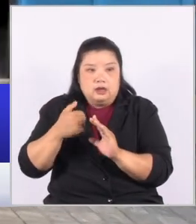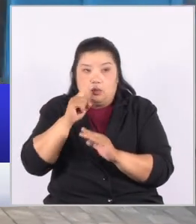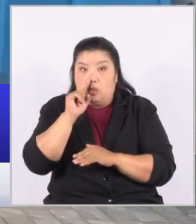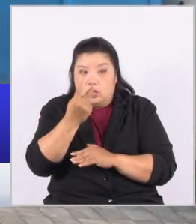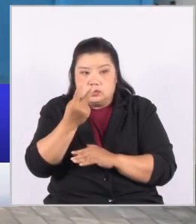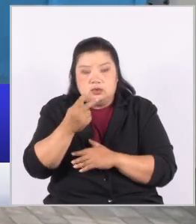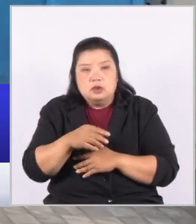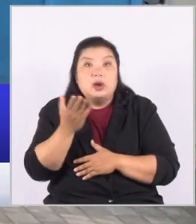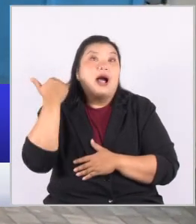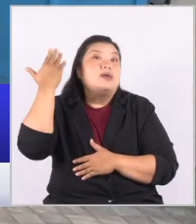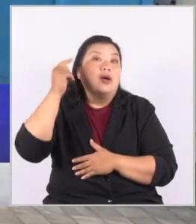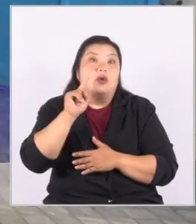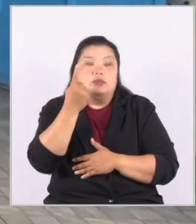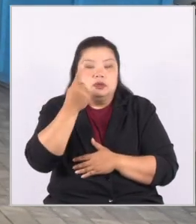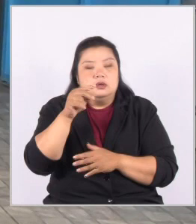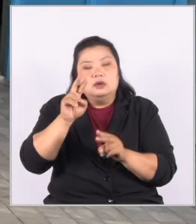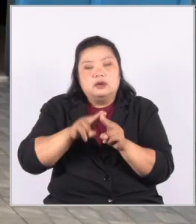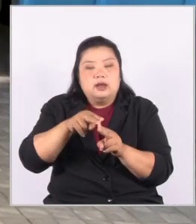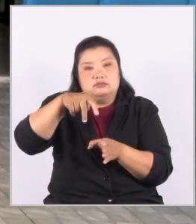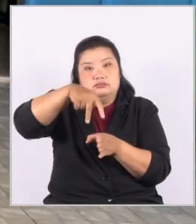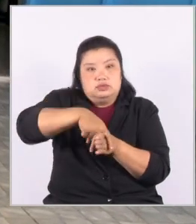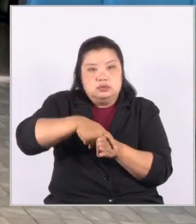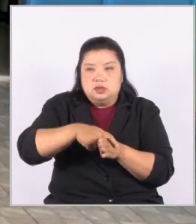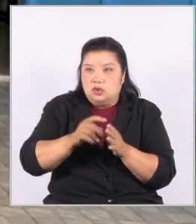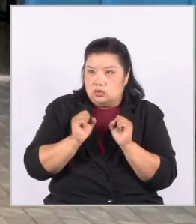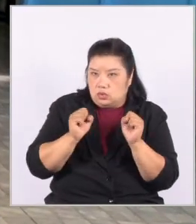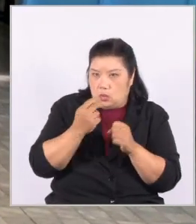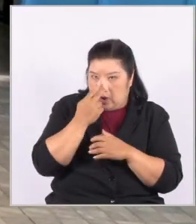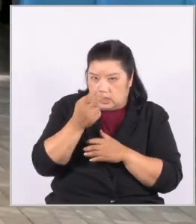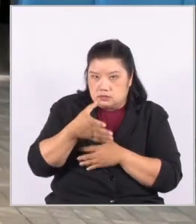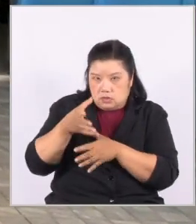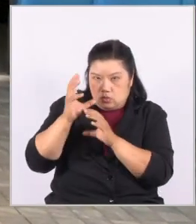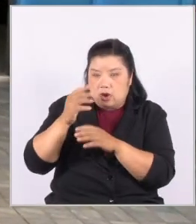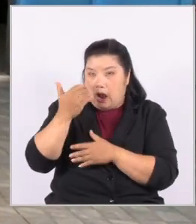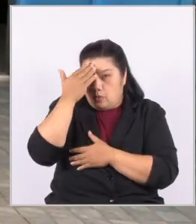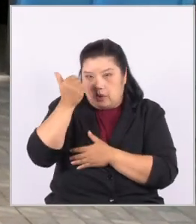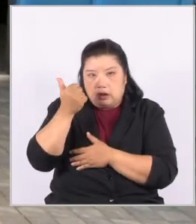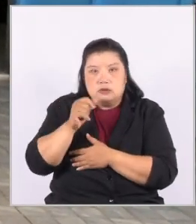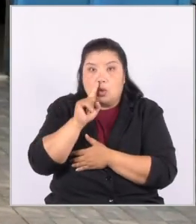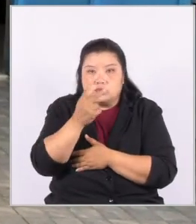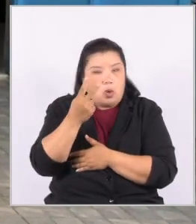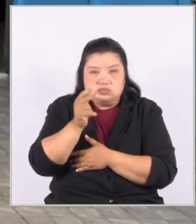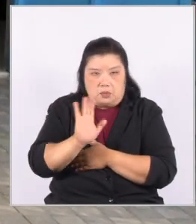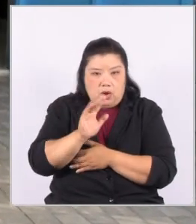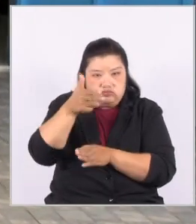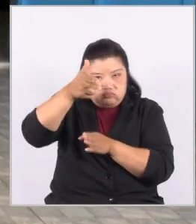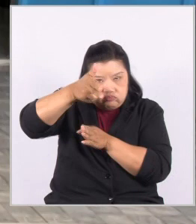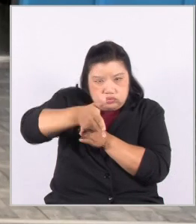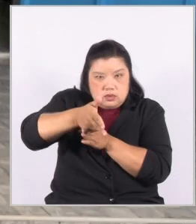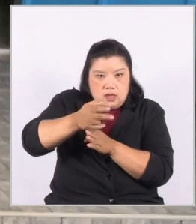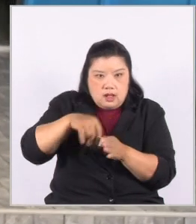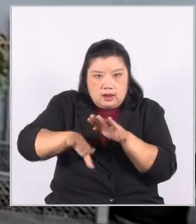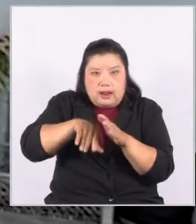่ครับ แล้วก็ทีนี้พอหลังจากนั้นหนูก็เลยติดกล้องเลยก็เลยเห็นเป็นหลักฐานก็เลยเอาไปแจ้งตำรวจค่ะ